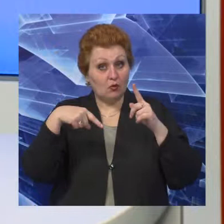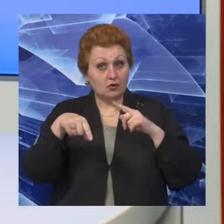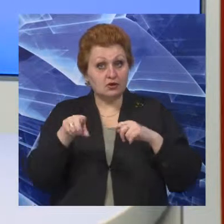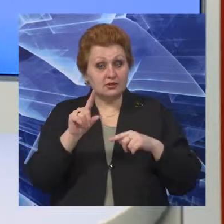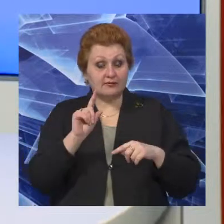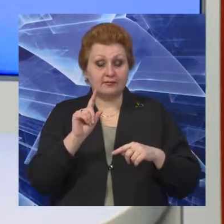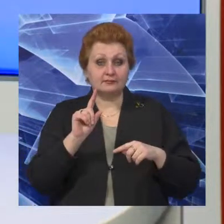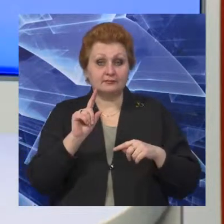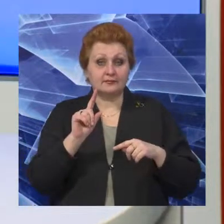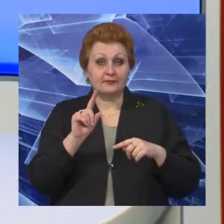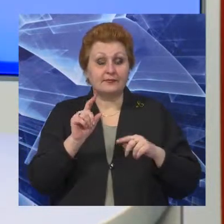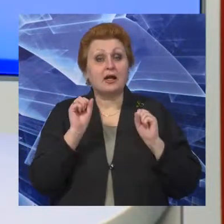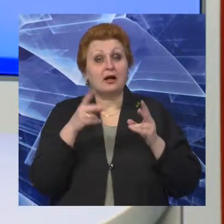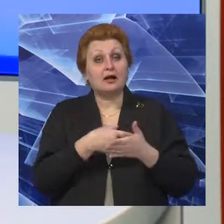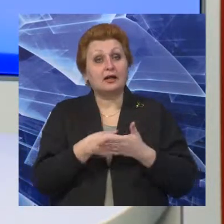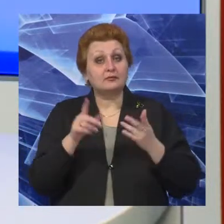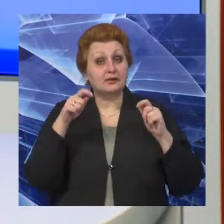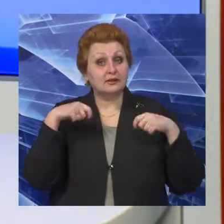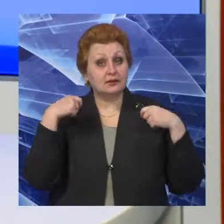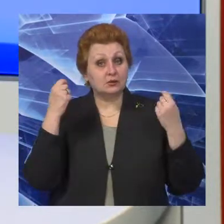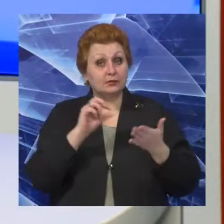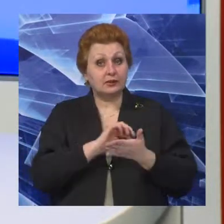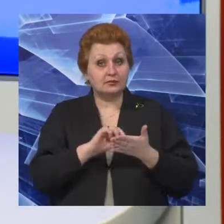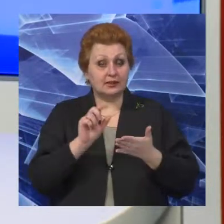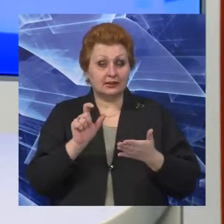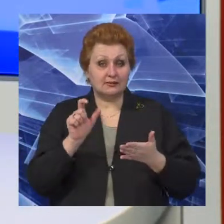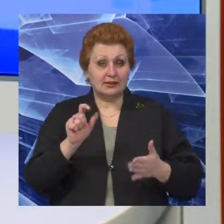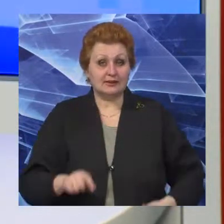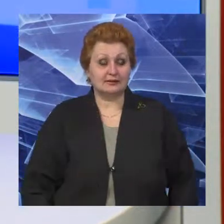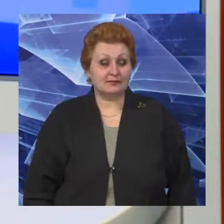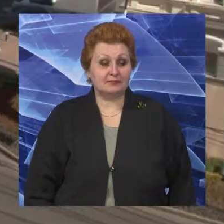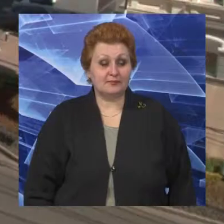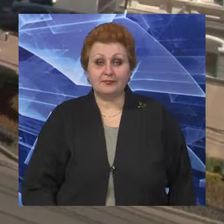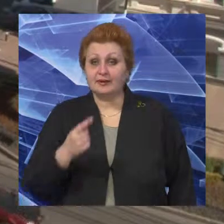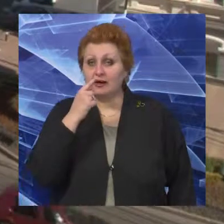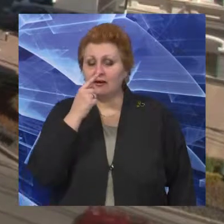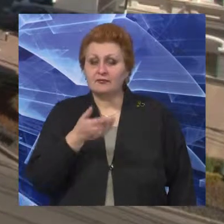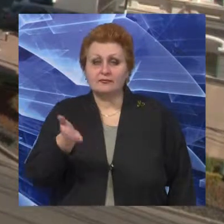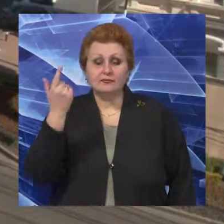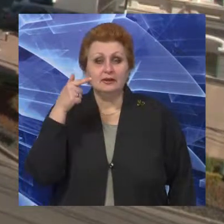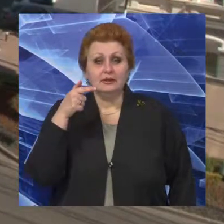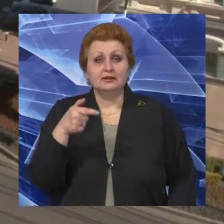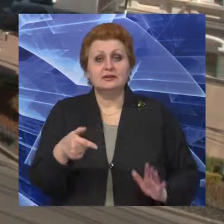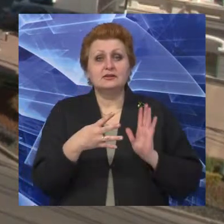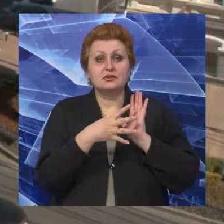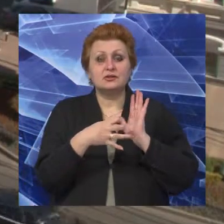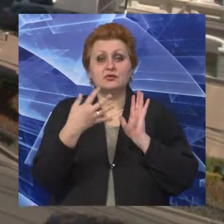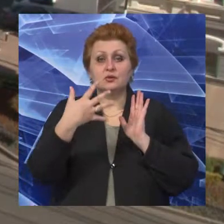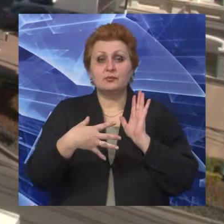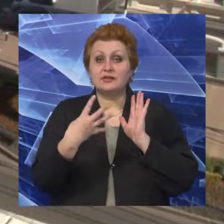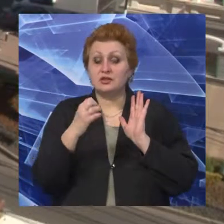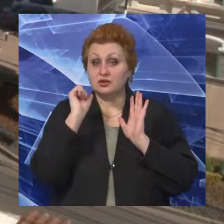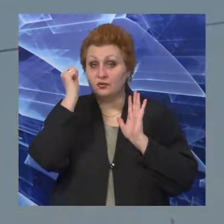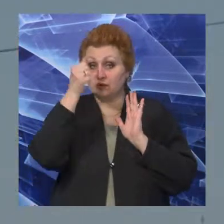творчества под девизом «Вперед со временем». Как отметили юбилей газовики, расскажет Александр Григоров. В далеком 1954